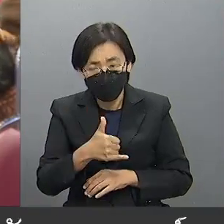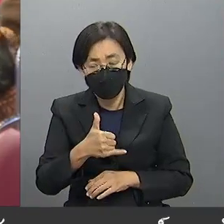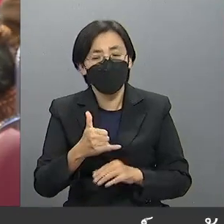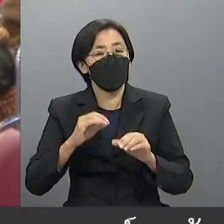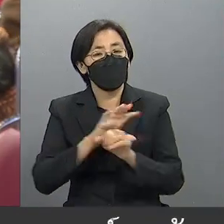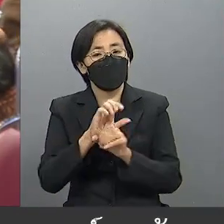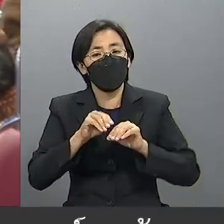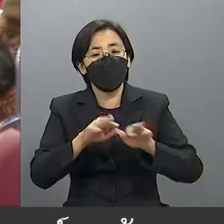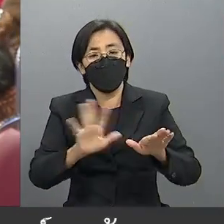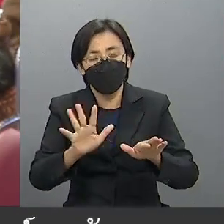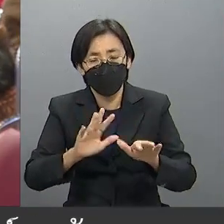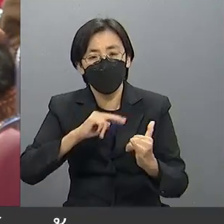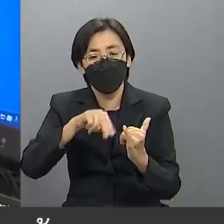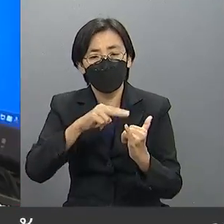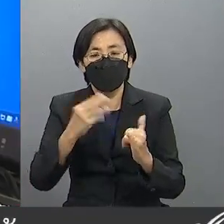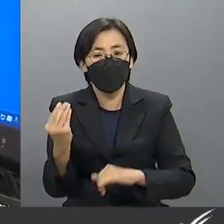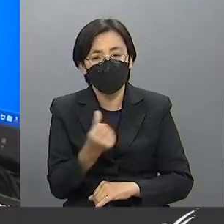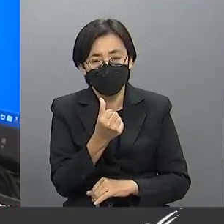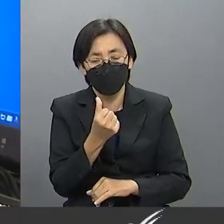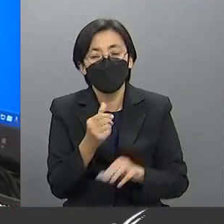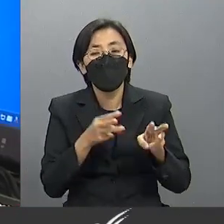ดเร็วนะครับก็มีช่องทางให้เขาเข้ามา